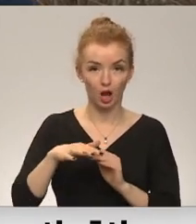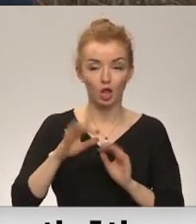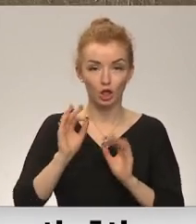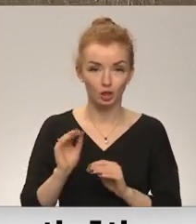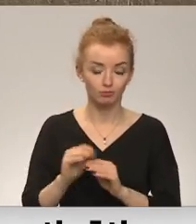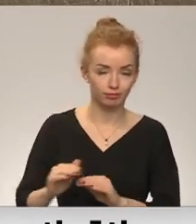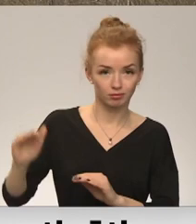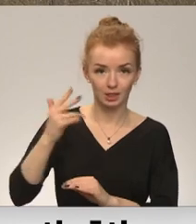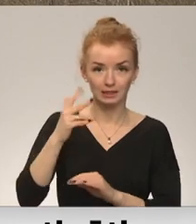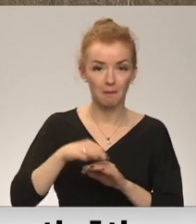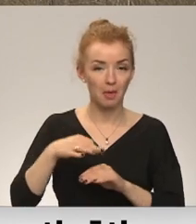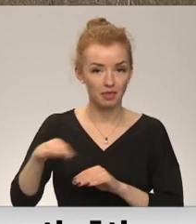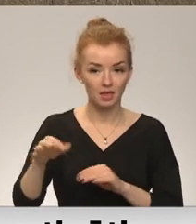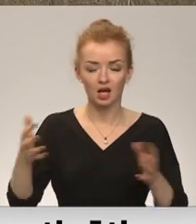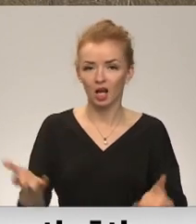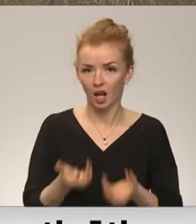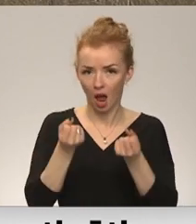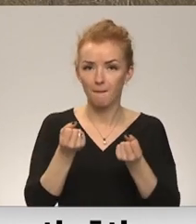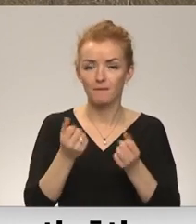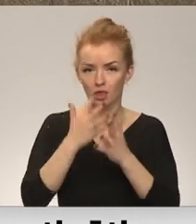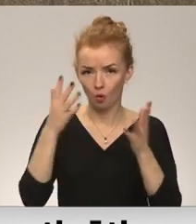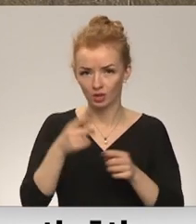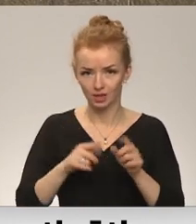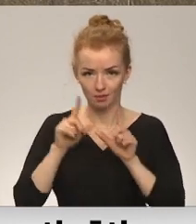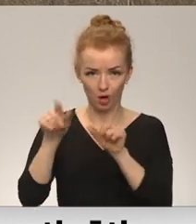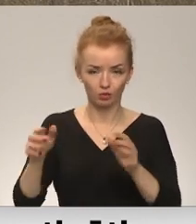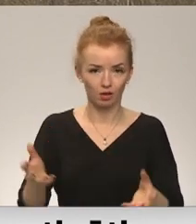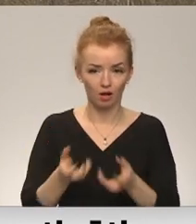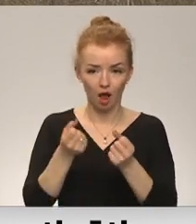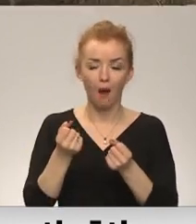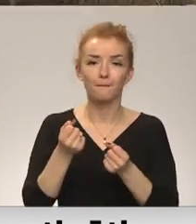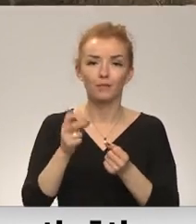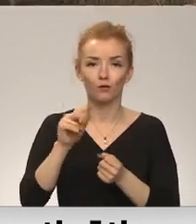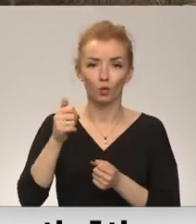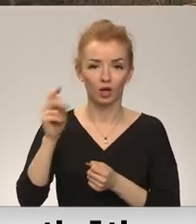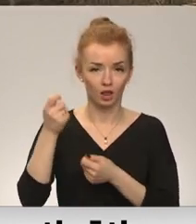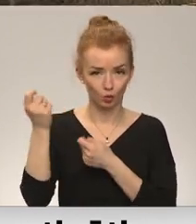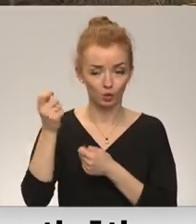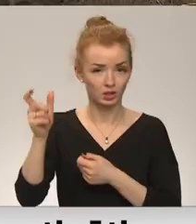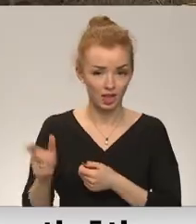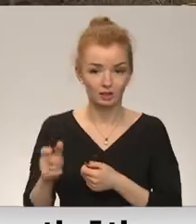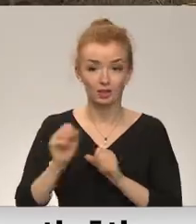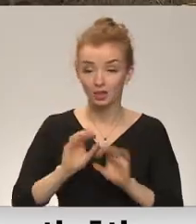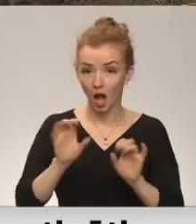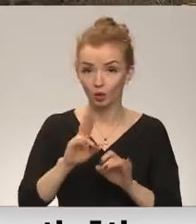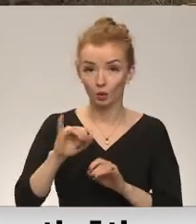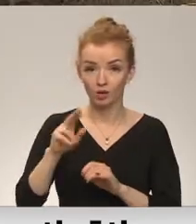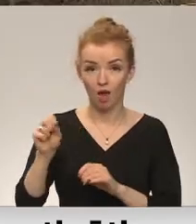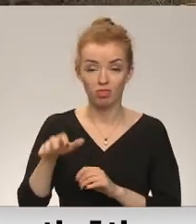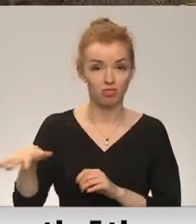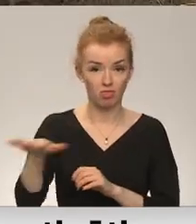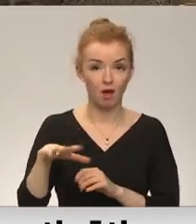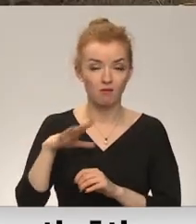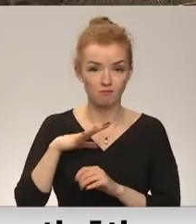metriem. Vakar glābējiem vairākkārt nācās doties palīgā. Valsts ugunsdzēsības un glābšanas dienestā stāsta, ka, piemēram, Rūjienā bija